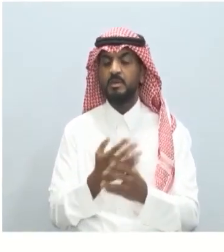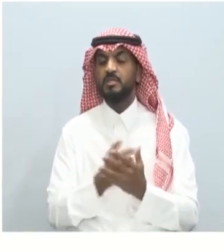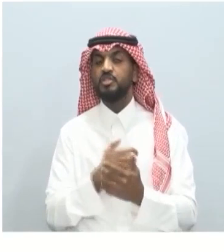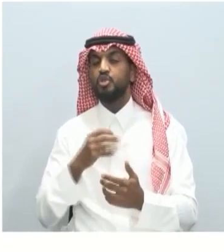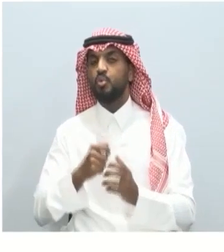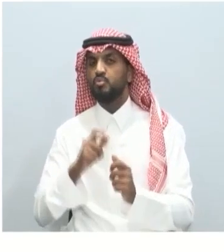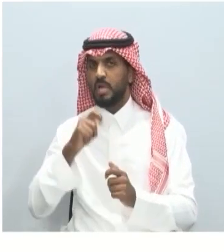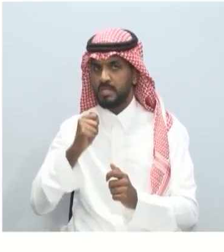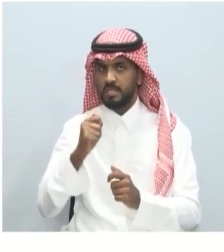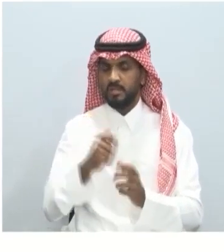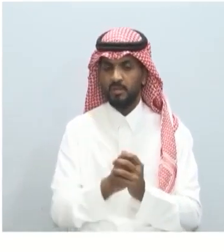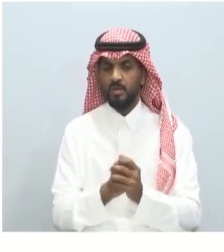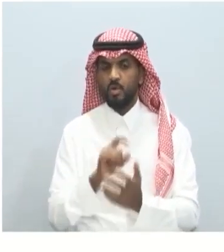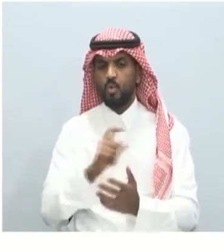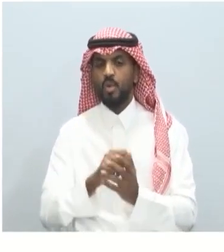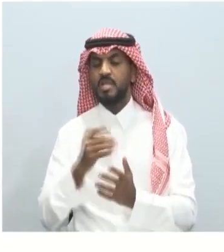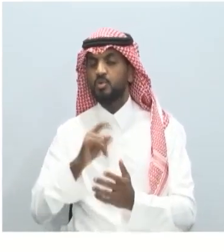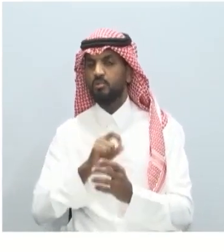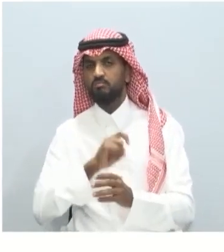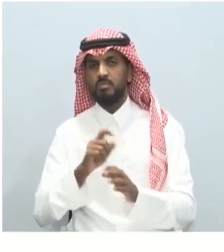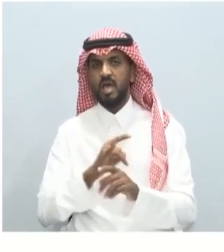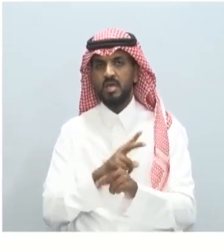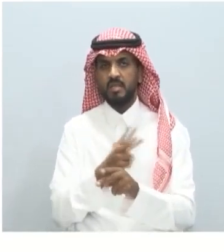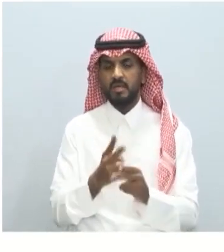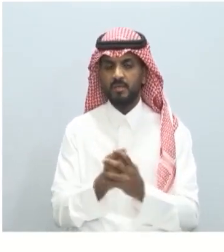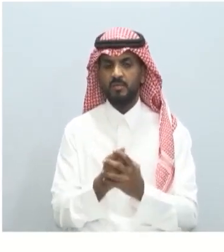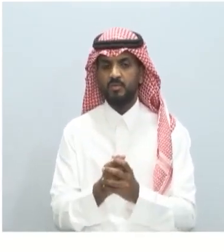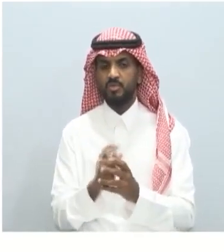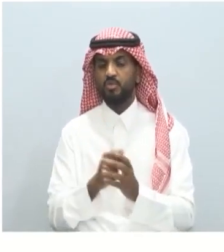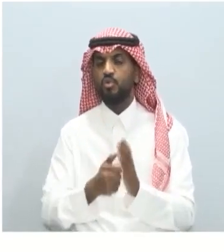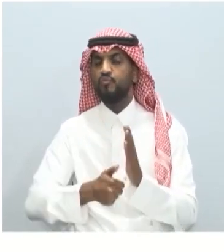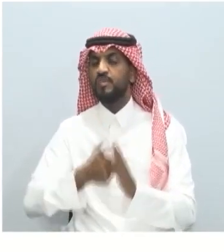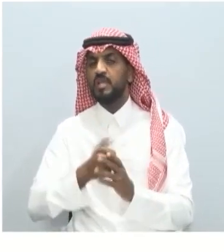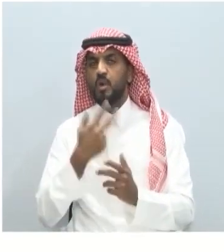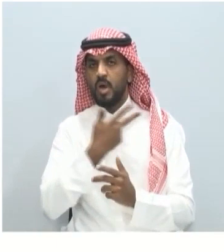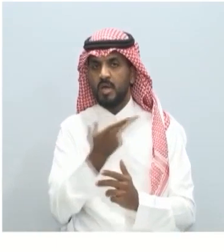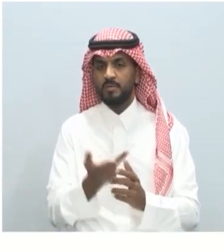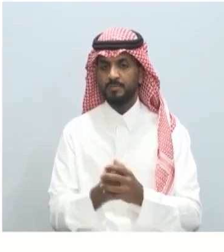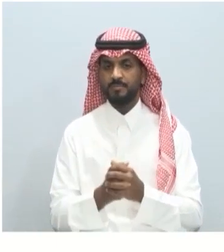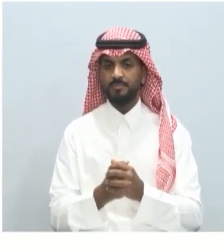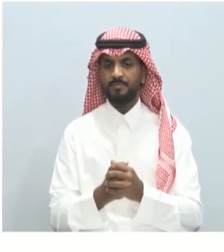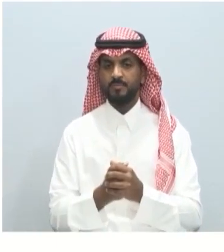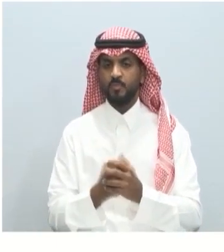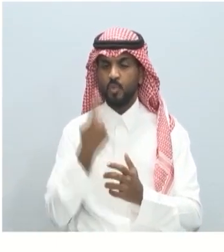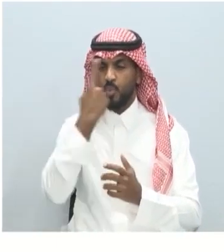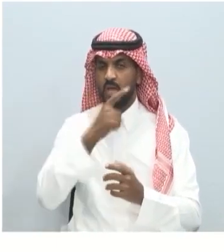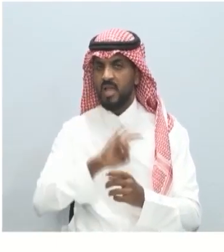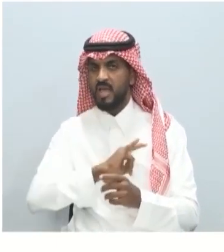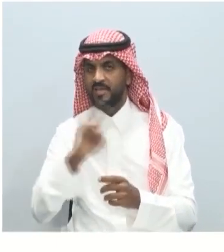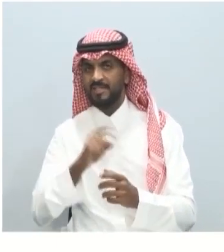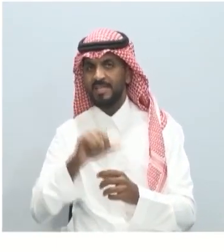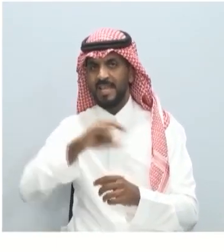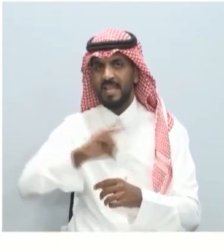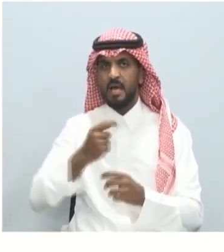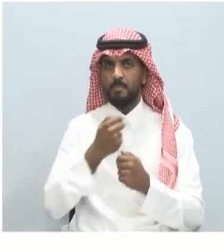اصيل والجوهر لا يصدا ويصدر عنه كل فضيله او خير والحياء لا ياتي